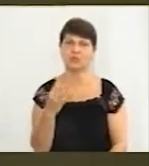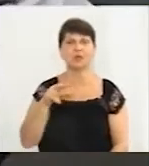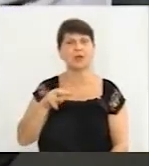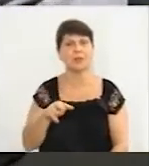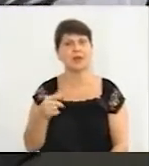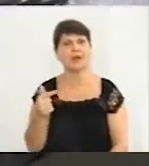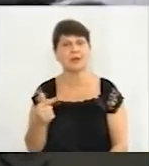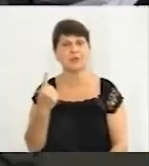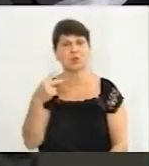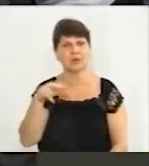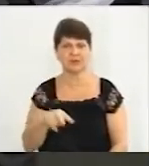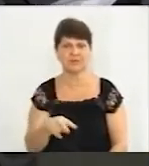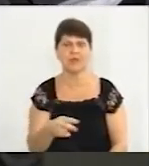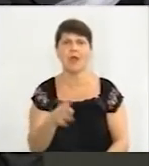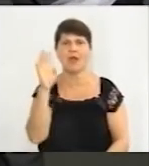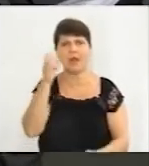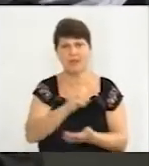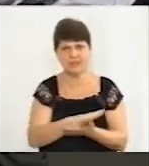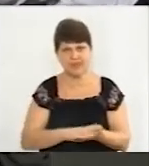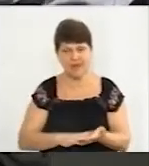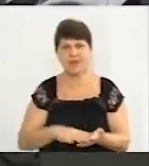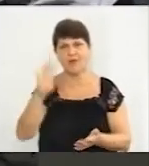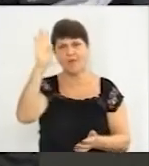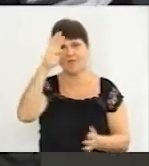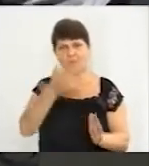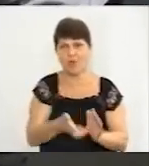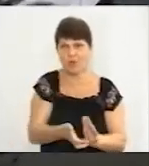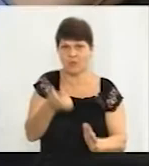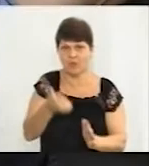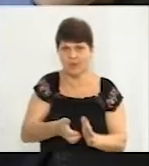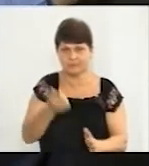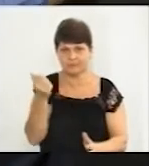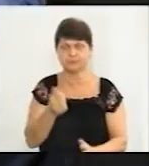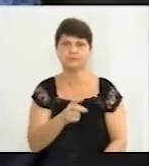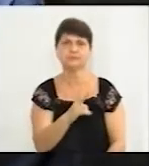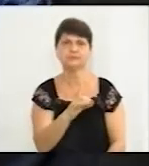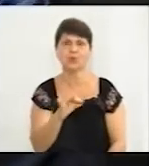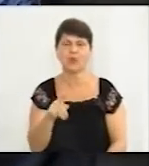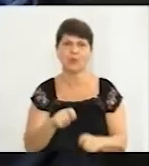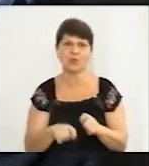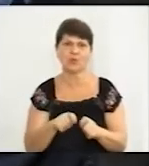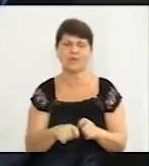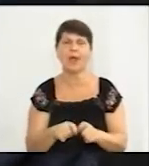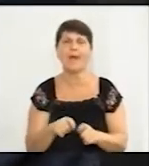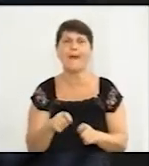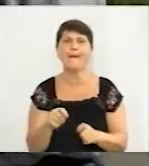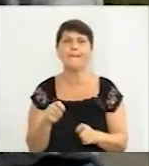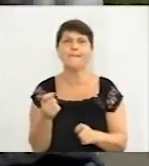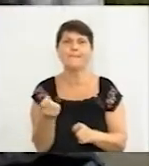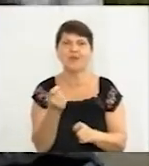літр. Далі роблять забір води. За словами фахівчині Держпродспоживслужби Людмили Крутікової, перевірятимуть мікробіологічні